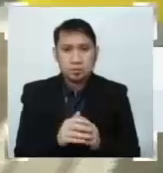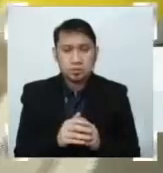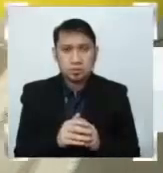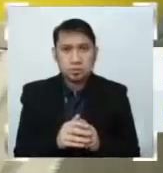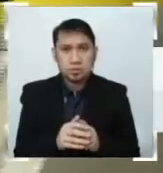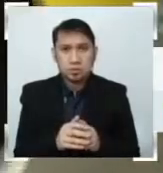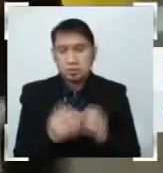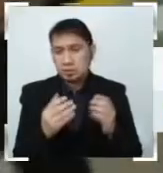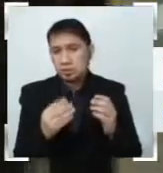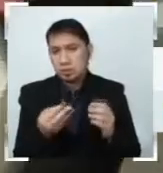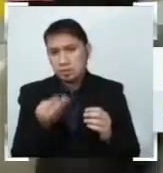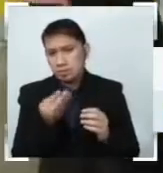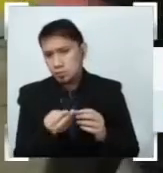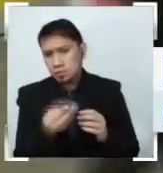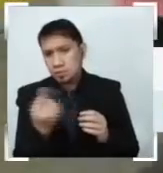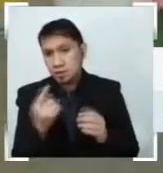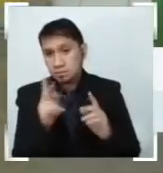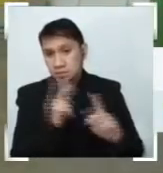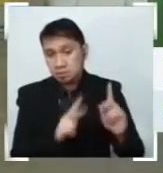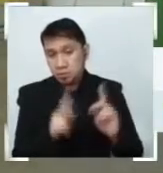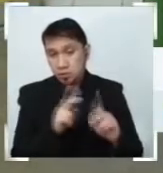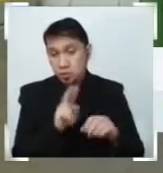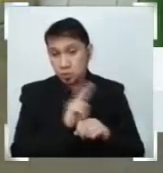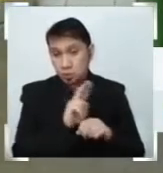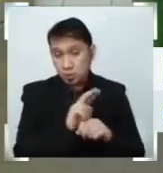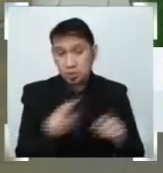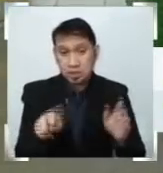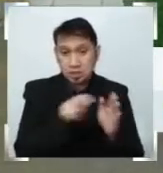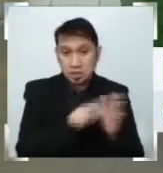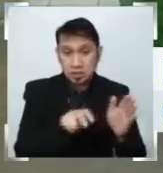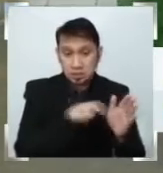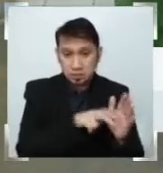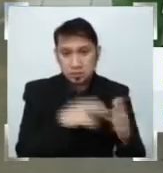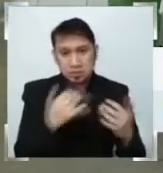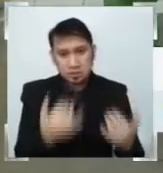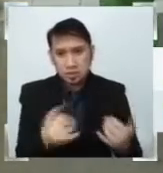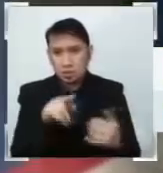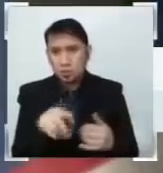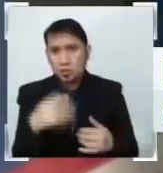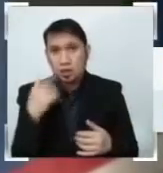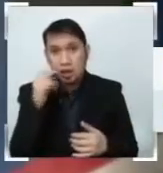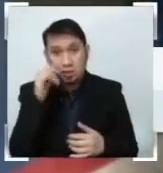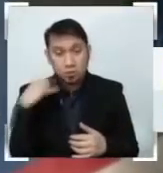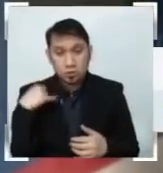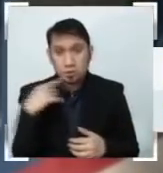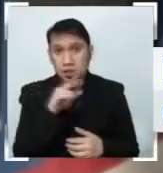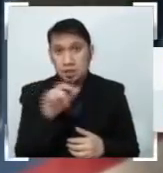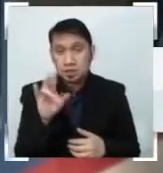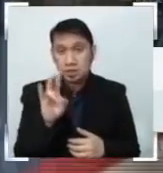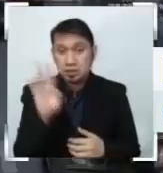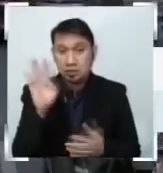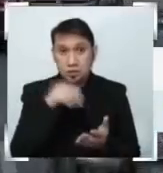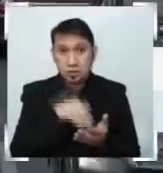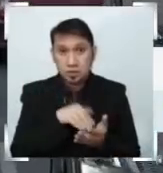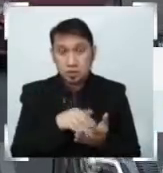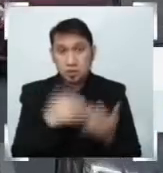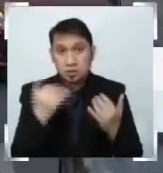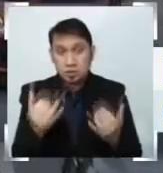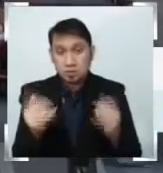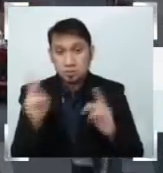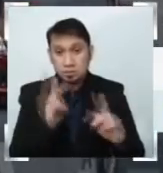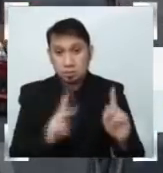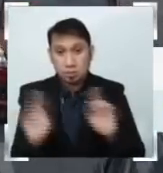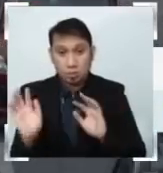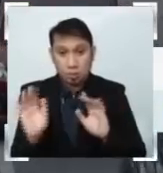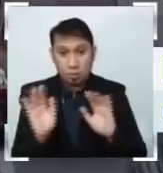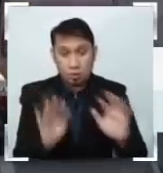MRT. Pinakamataas daw na naitala nila ay kahapon na nasa 174,000. Habang dagsa mga pasahero, may mga pinaiikot